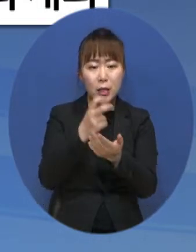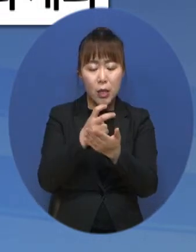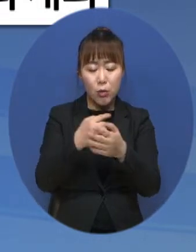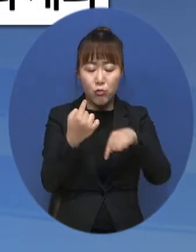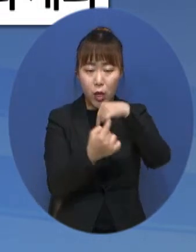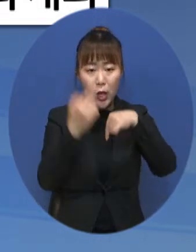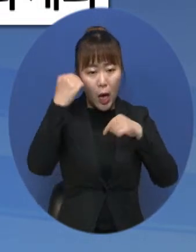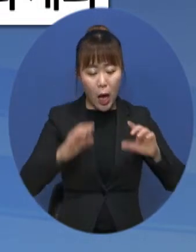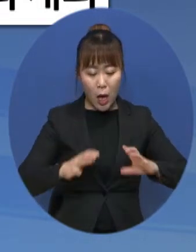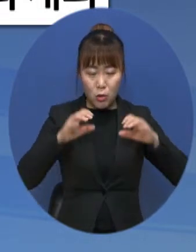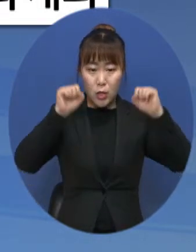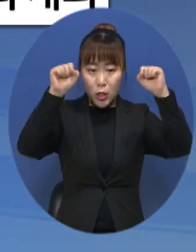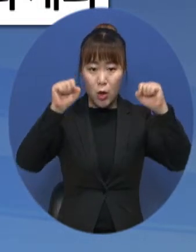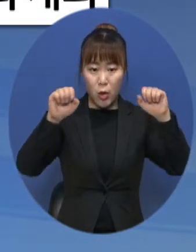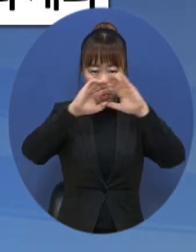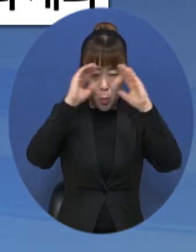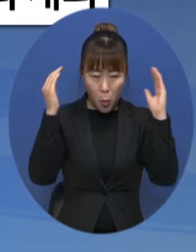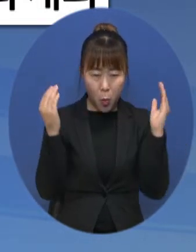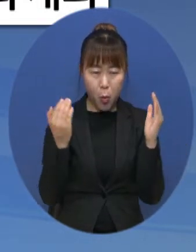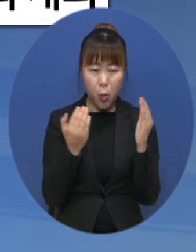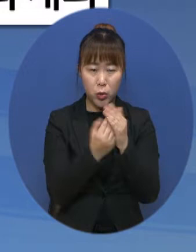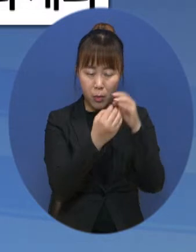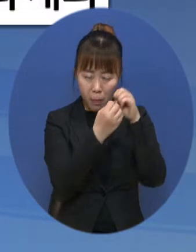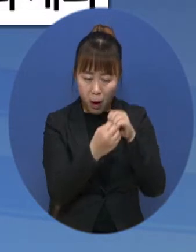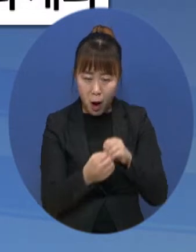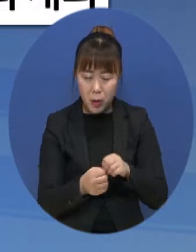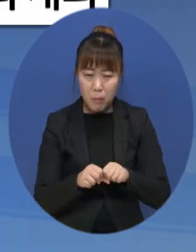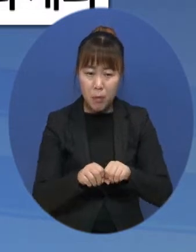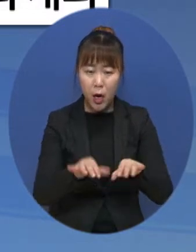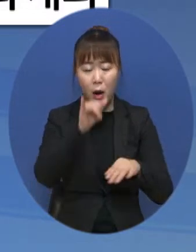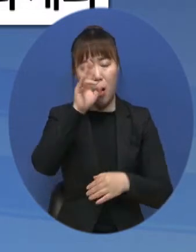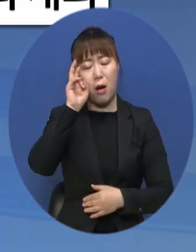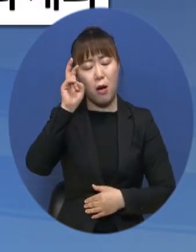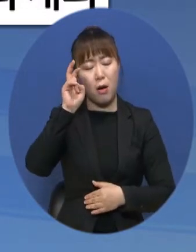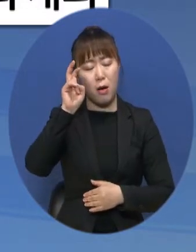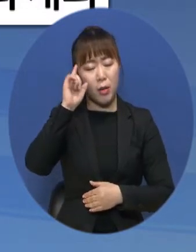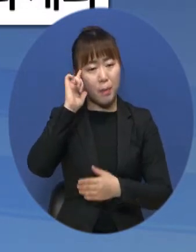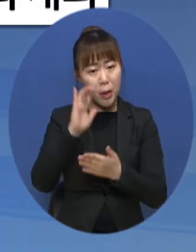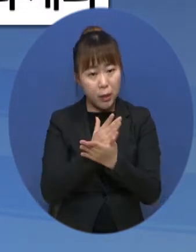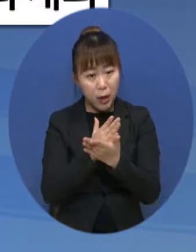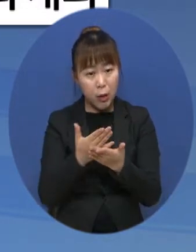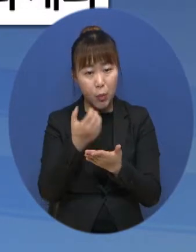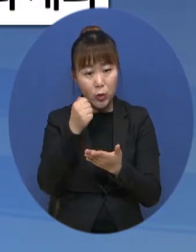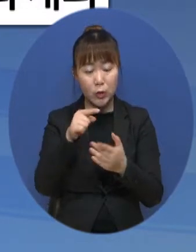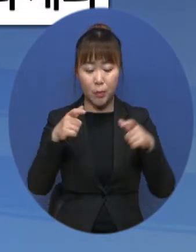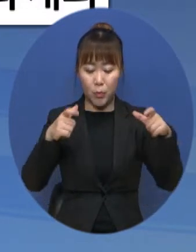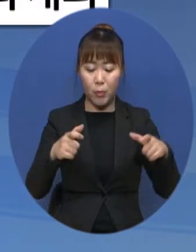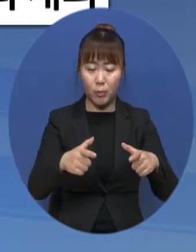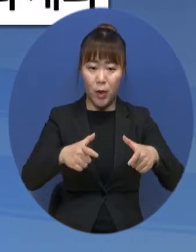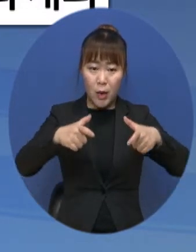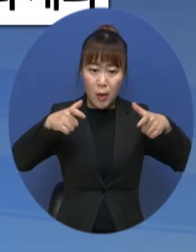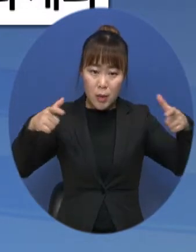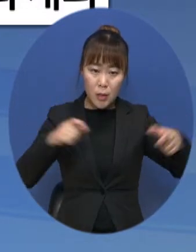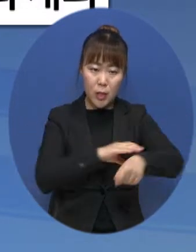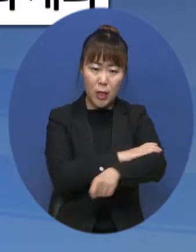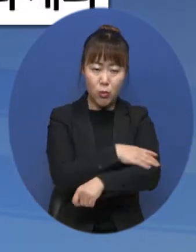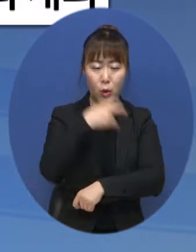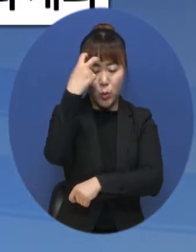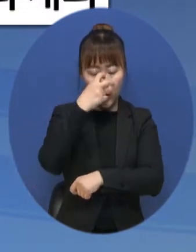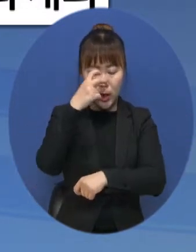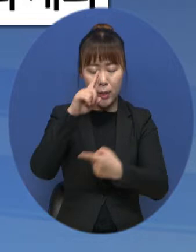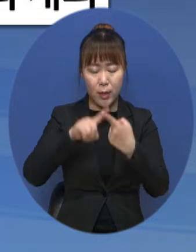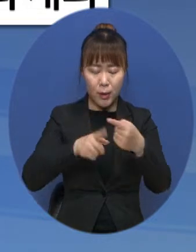운영하는 우리나라 체육계 전반의 관행으로 퍼져 있을 개연성이 높다고 판단하고 그 범위를 확대해 직권조사를